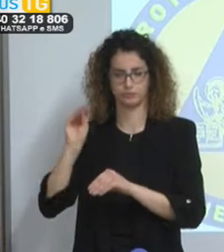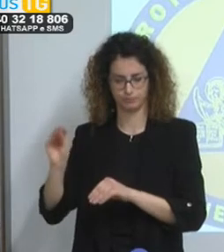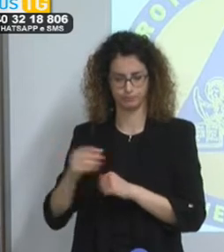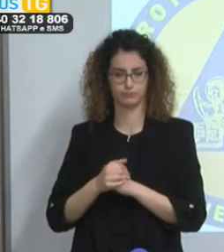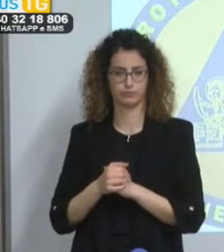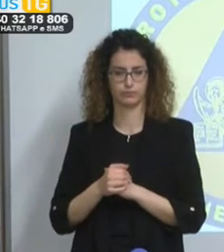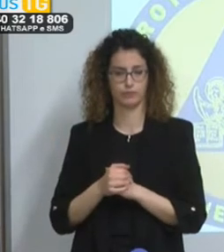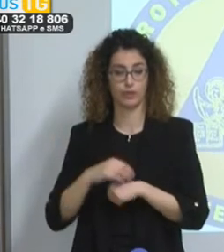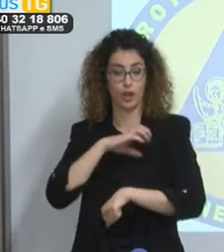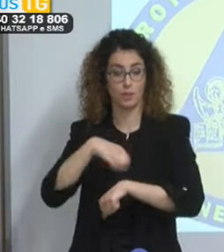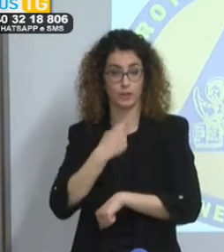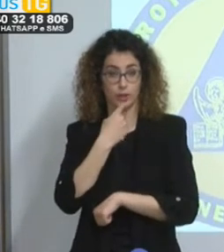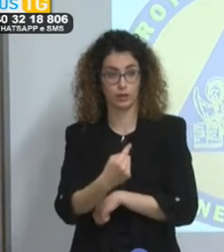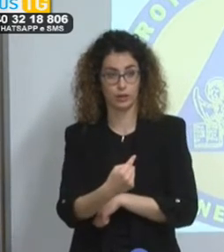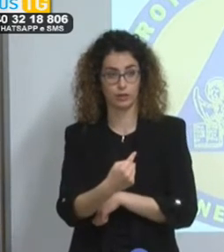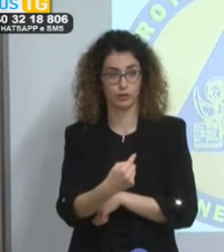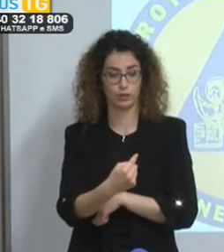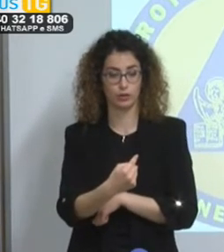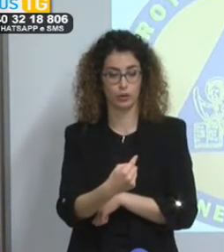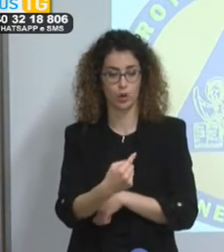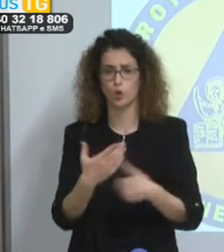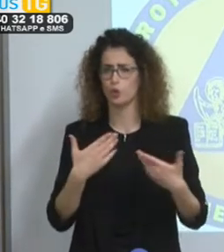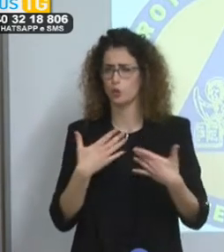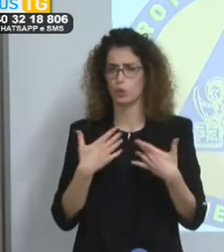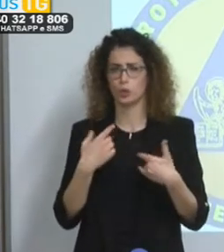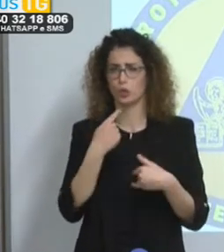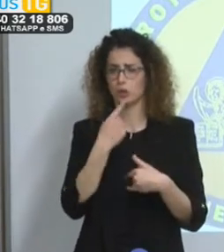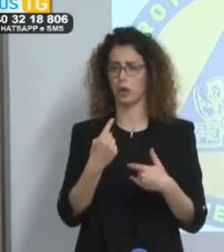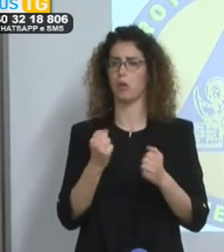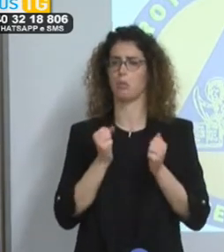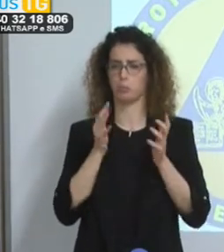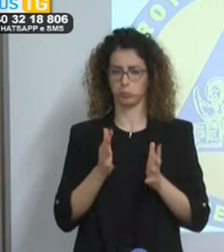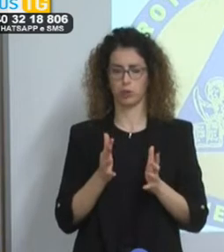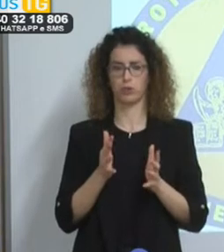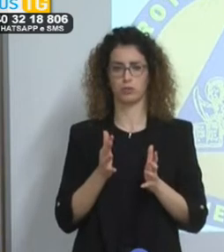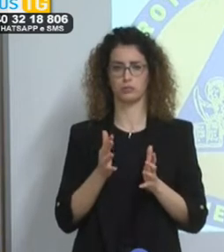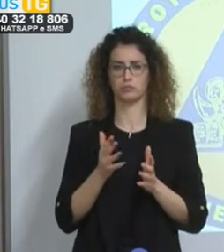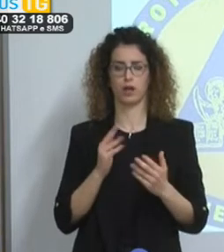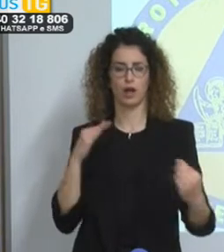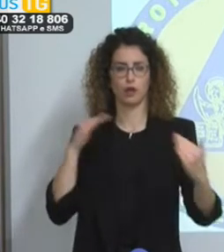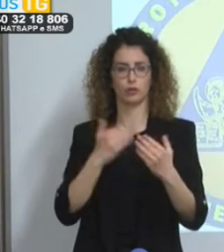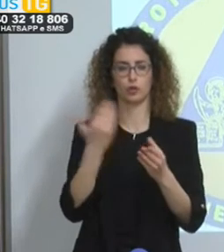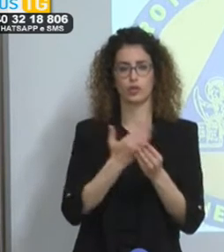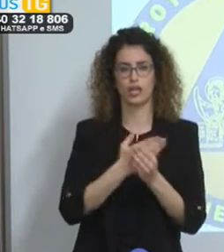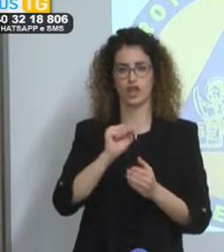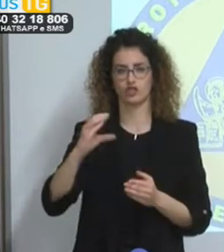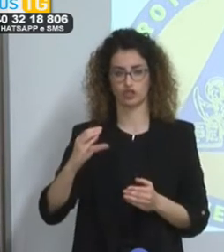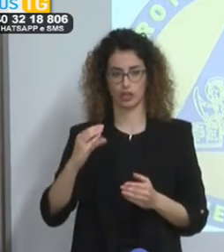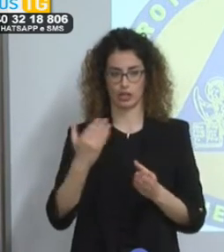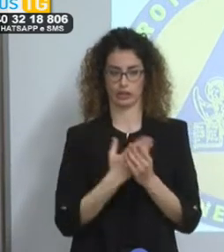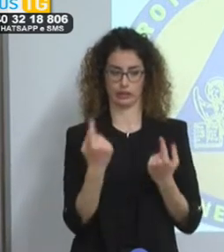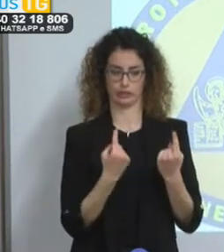Giorgetti ha dichiarato la sua, fin da subito, la disponibilità ad affrontare il dossier ACC, che è un dossier